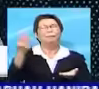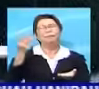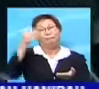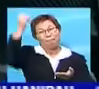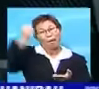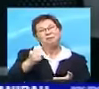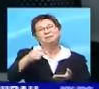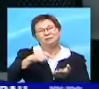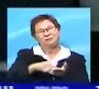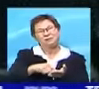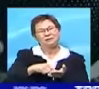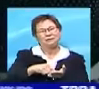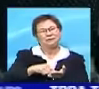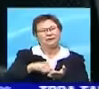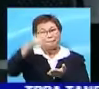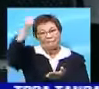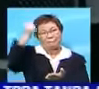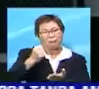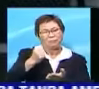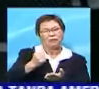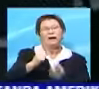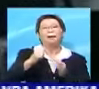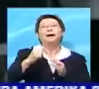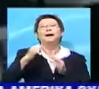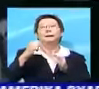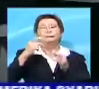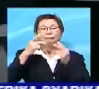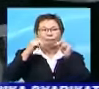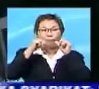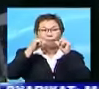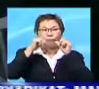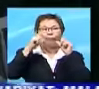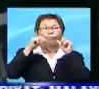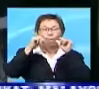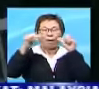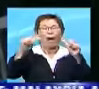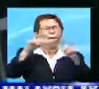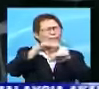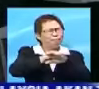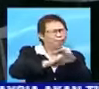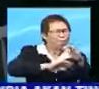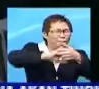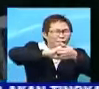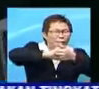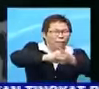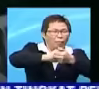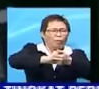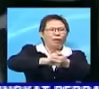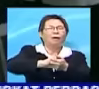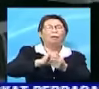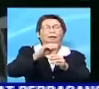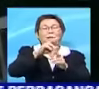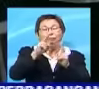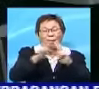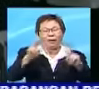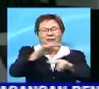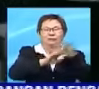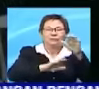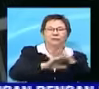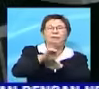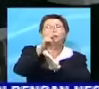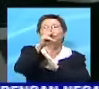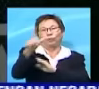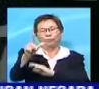saja, malah ia dianggap sebagai bas awam paling selesa dan mesra pengguna di Malaysia khususnya di ibu kota. Ia juga sesuai